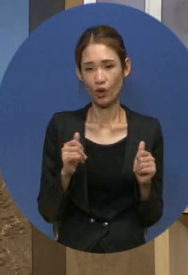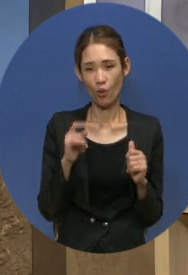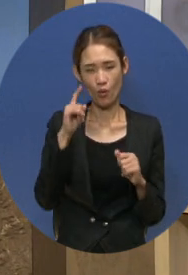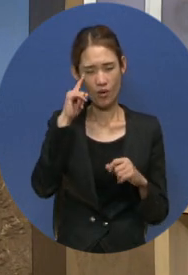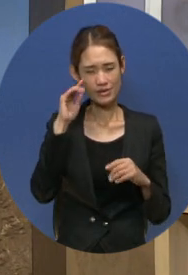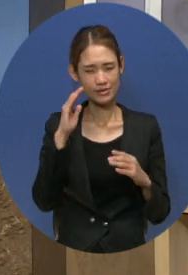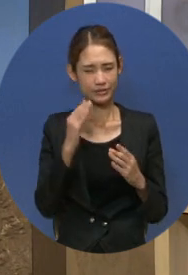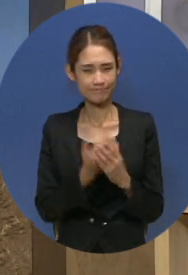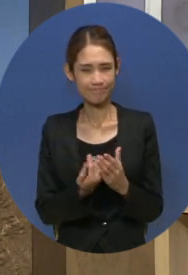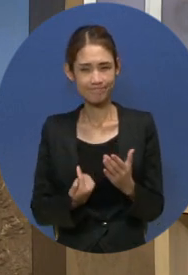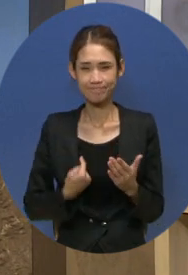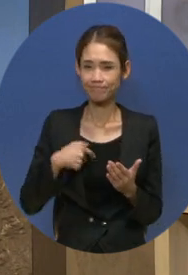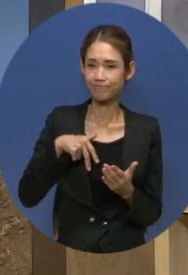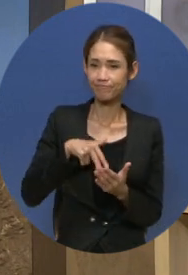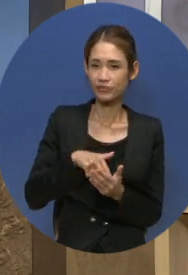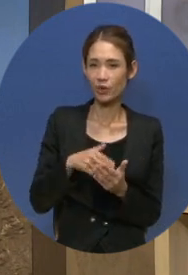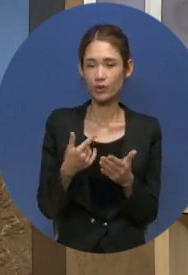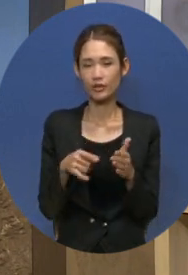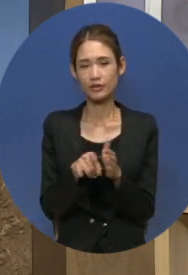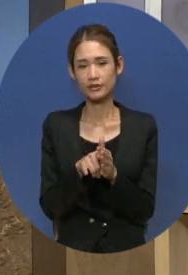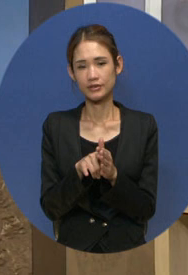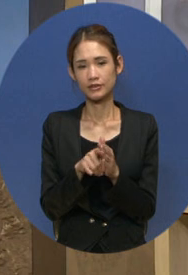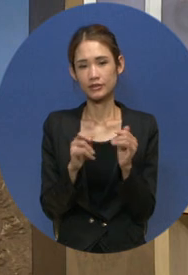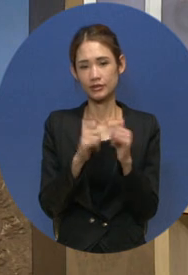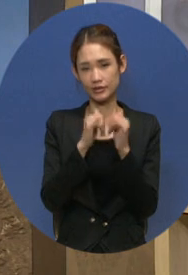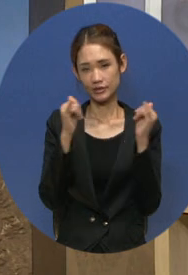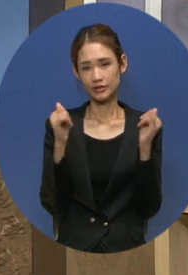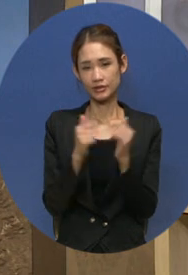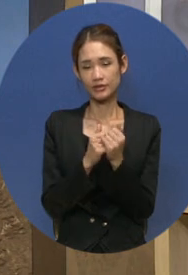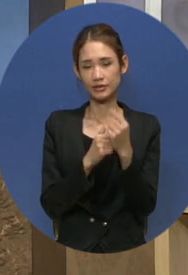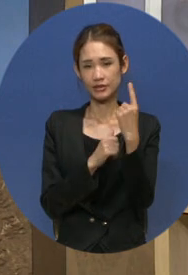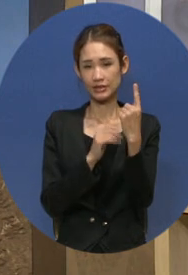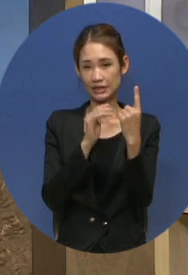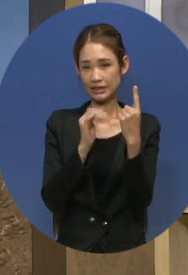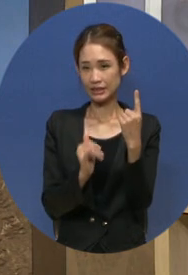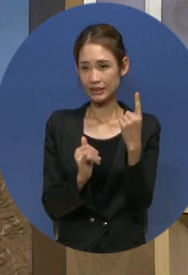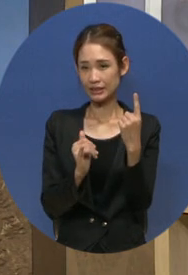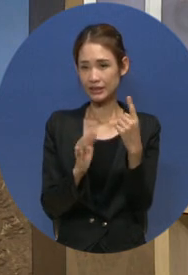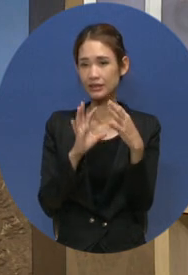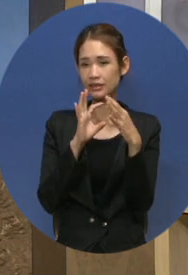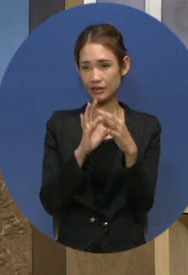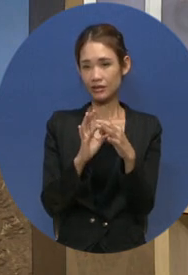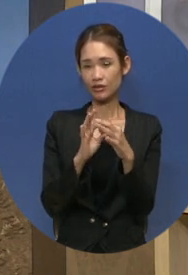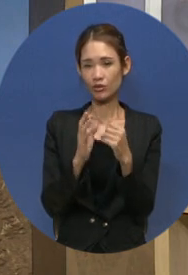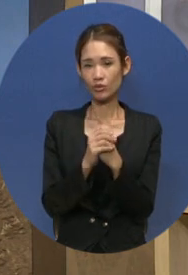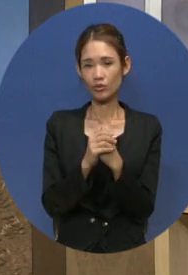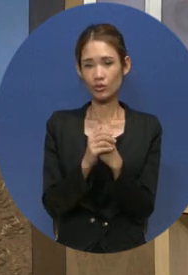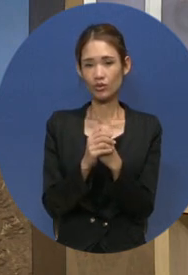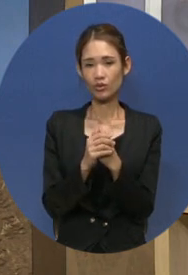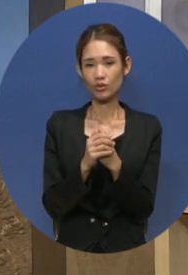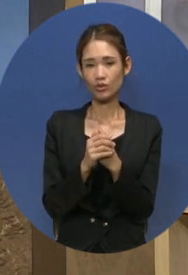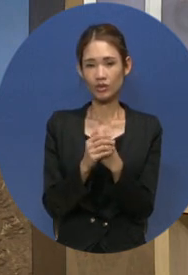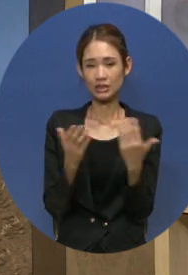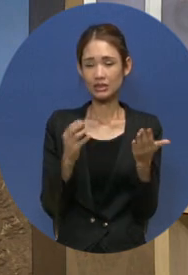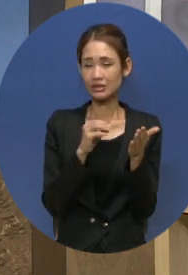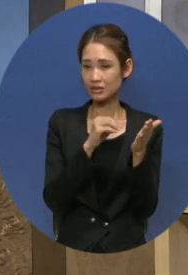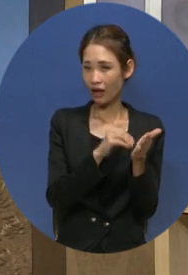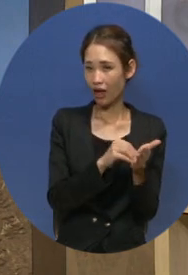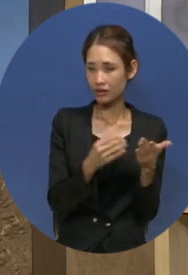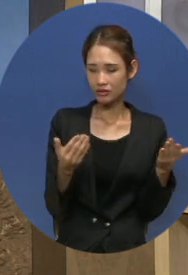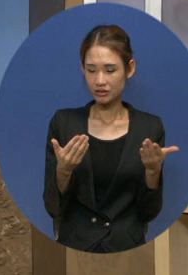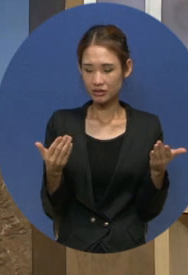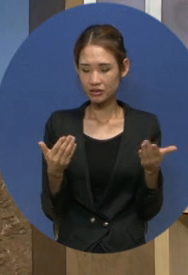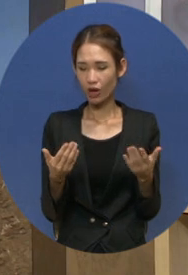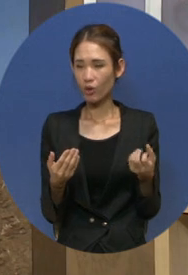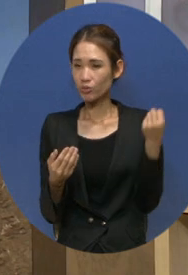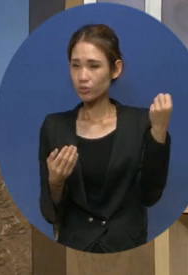완전한 자립을 하기 위해서는 또 사회의 일인으로서 또 완전한 자립을 하기 위해서는 일자리라든지 이 직업이